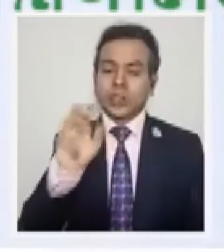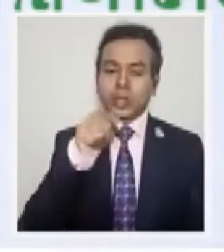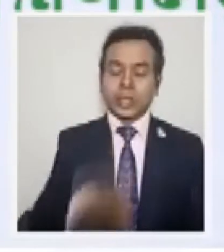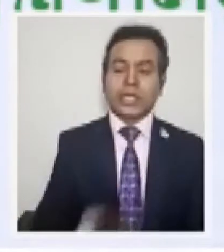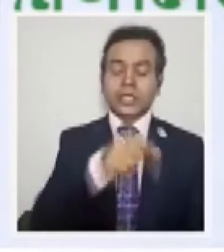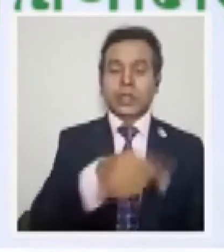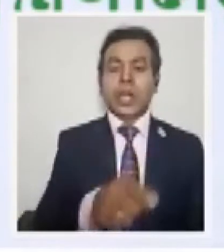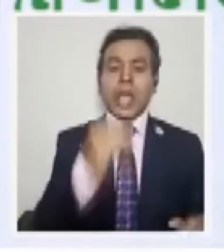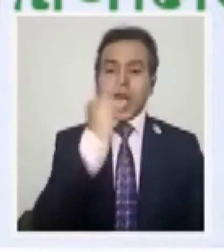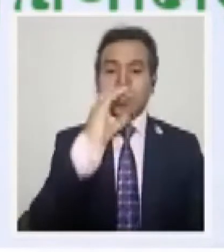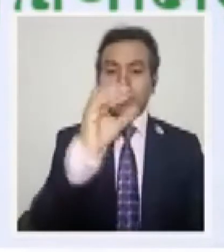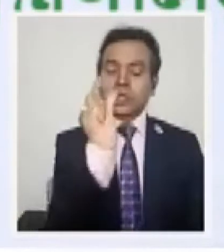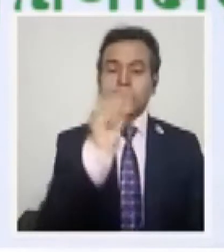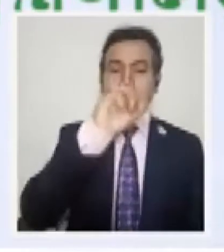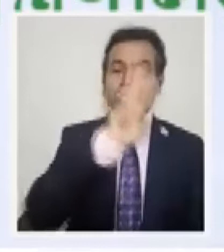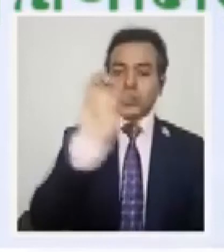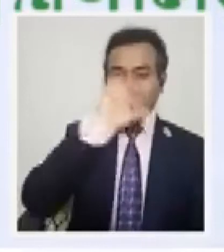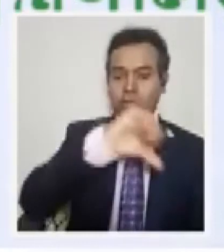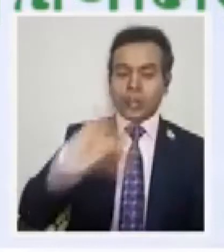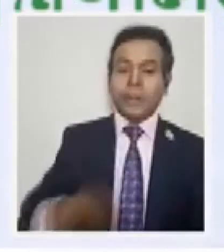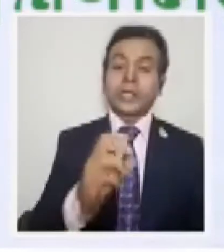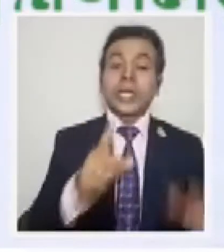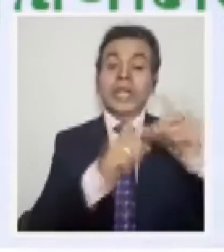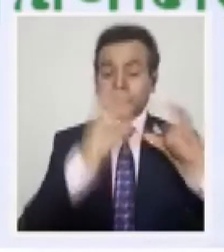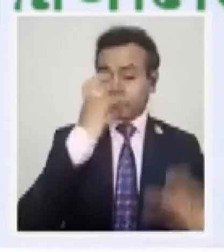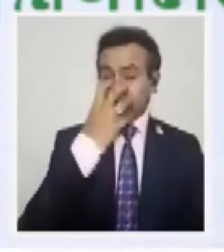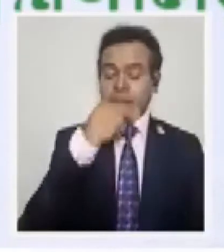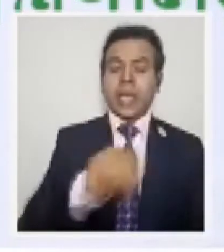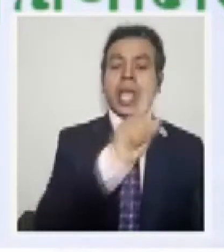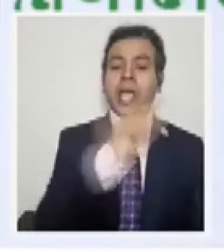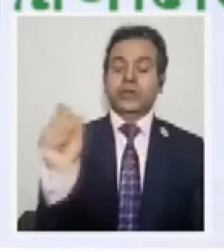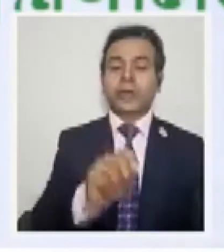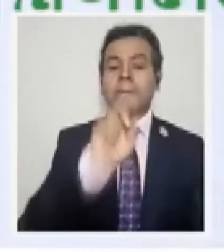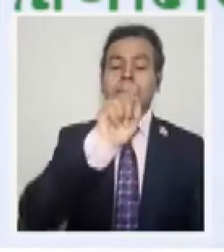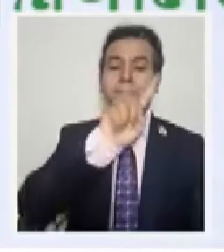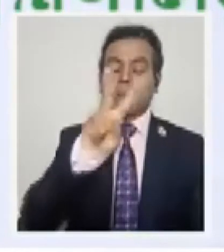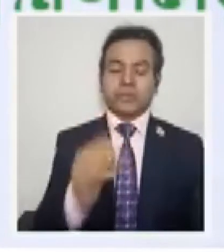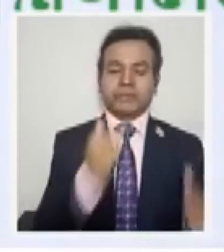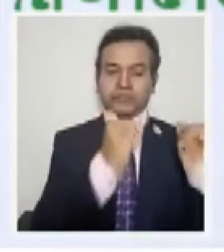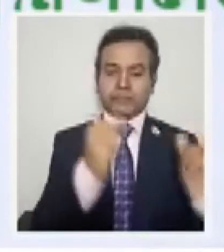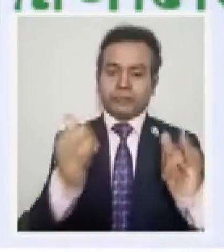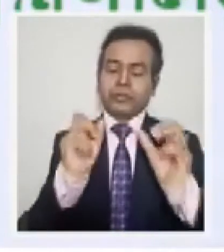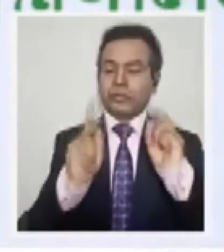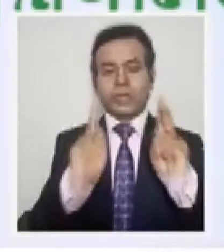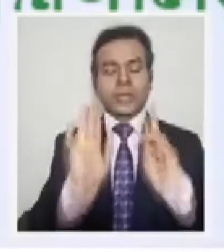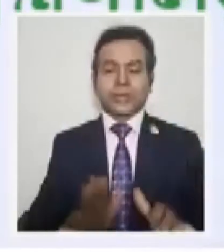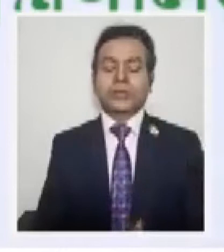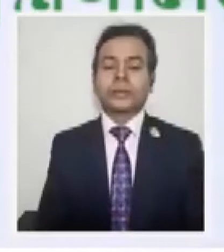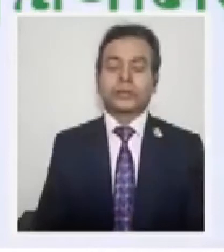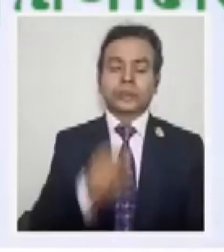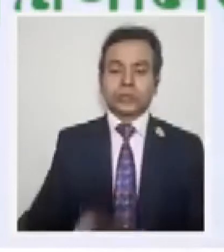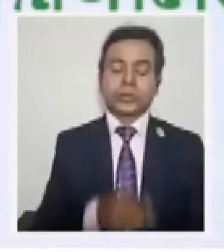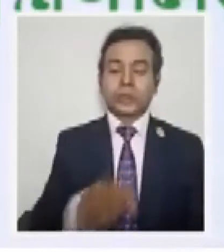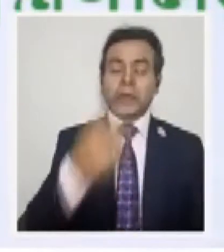7,250টি, ঢাকা শহরের বাইরে বিভিন্ন হাসপাতালে 6,300টি, এ সকল হাসপাতালে আইসিইউ সংখ্যা 399টি এবং ডায়ালাইসিস